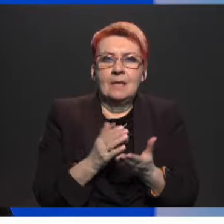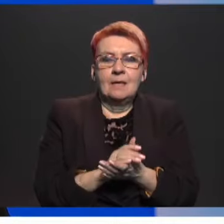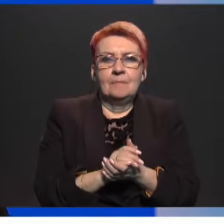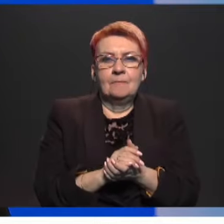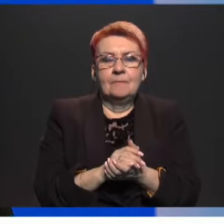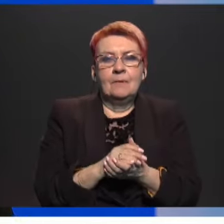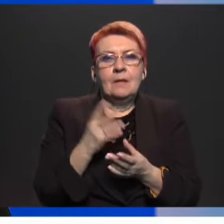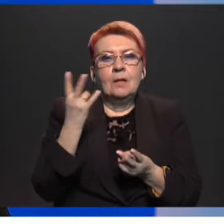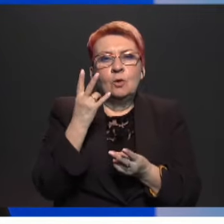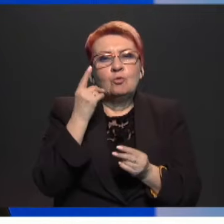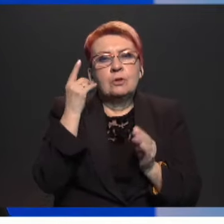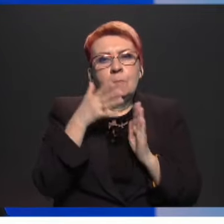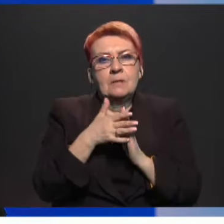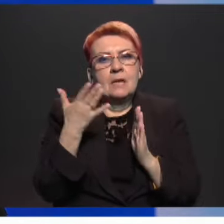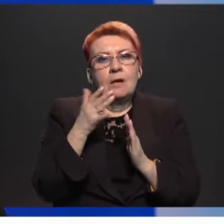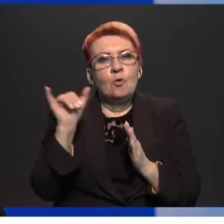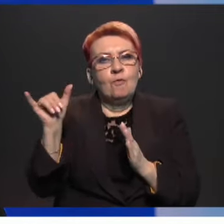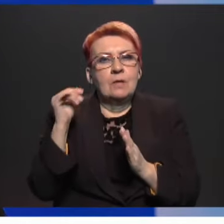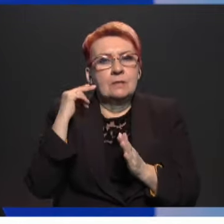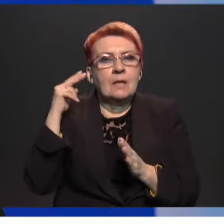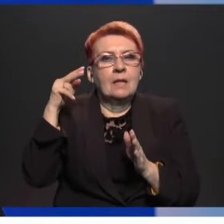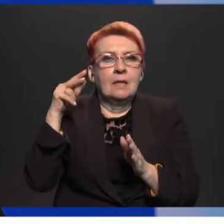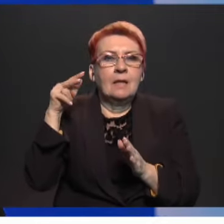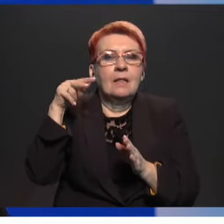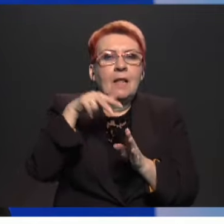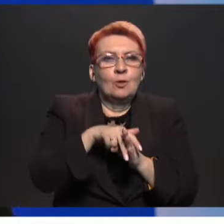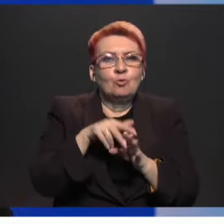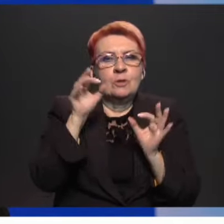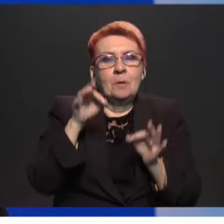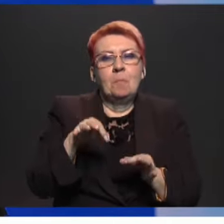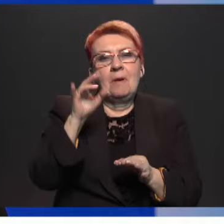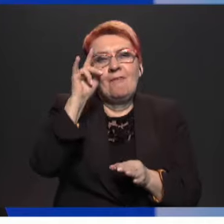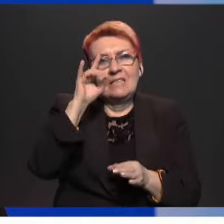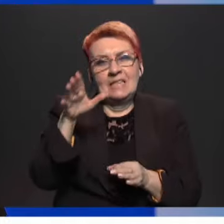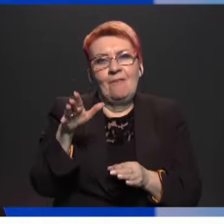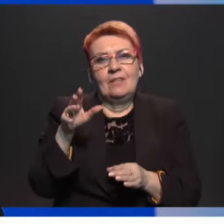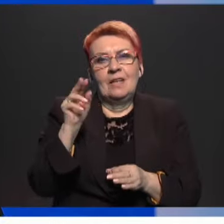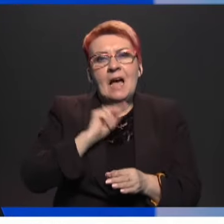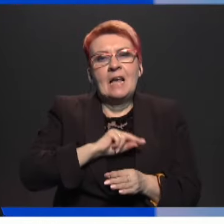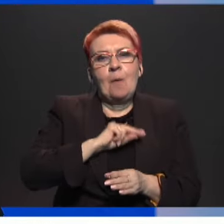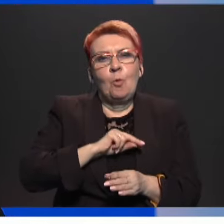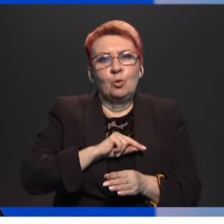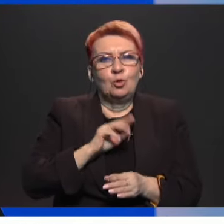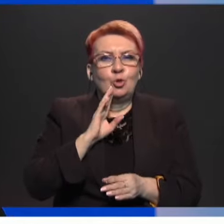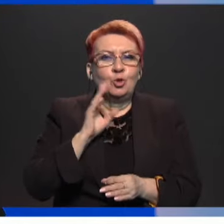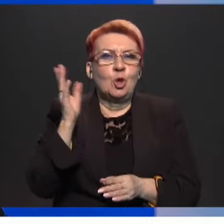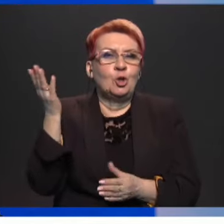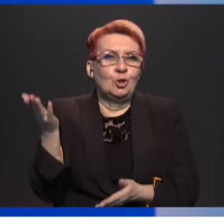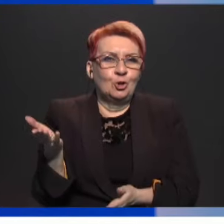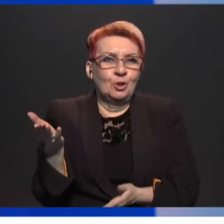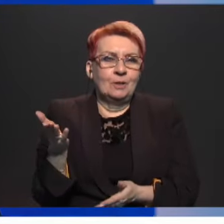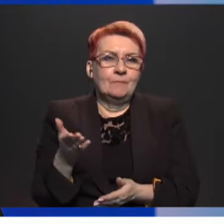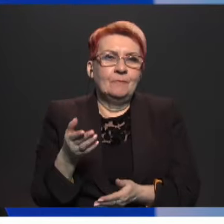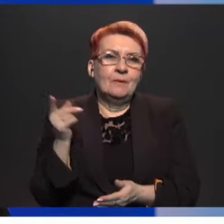надо понять, каков загруз, на самом деле, этой православной работающей женщины. И вообще, ну, это лучше,